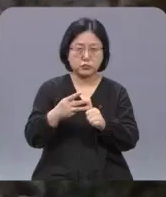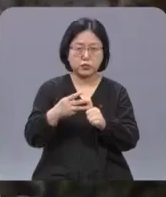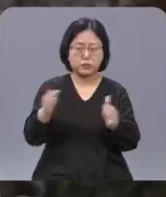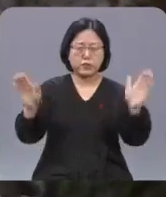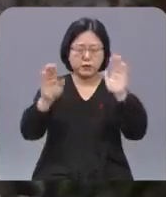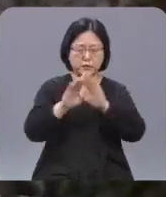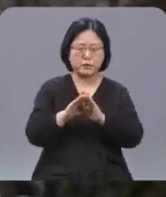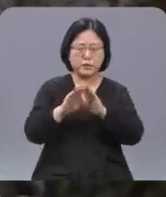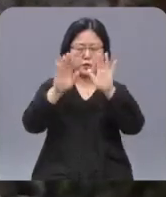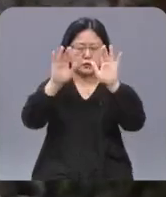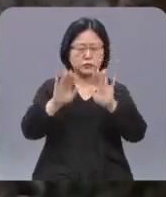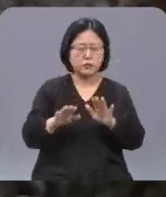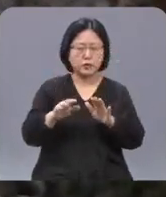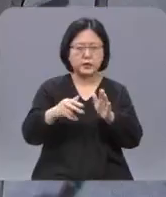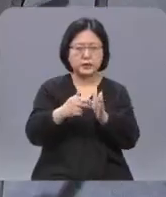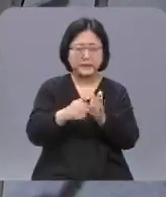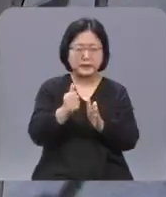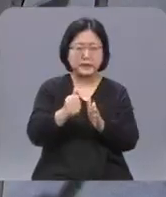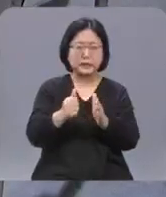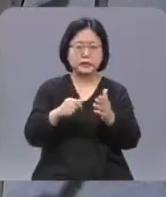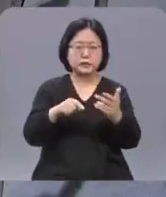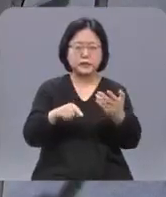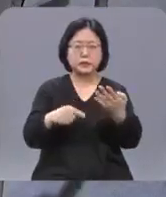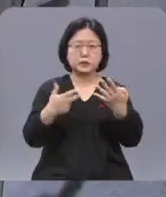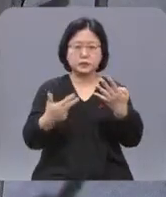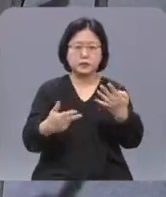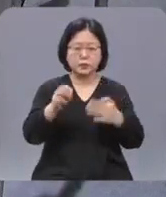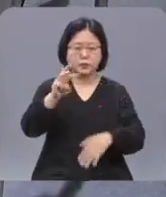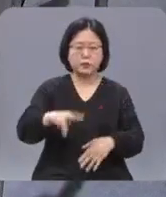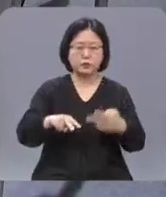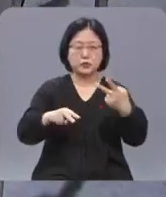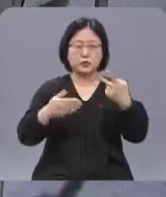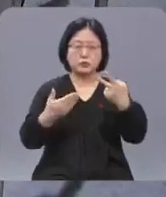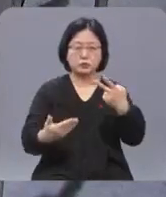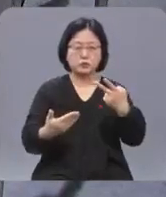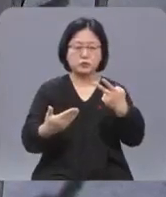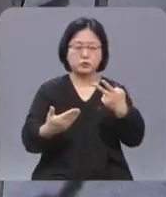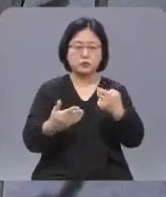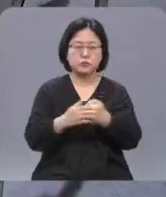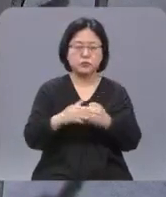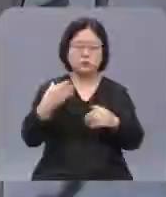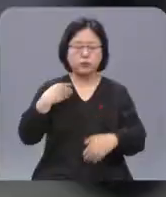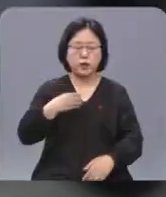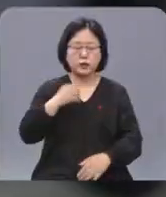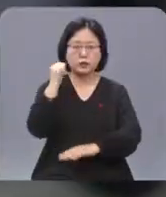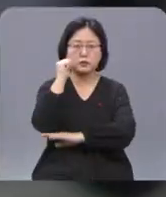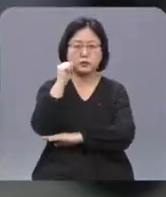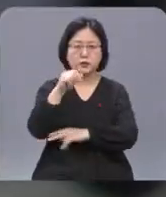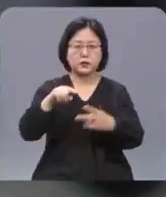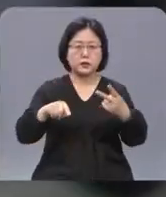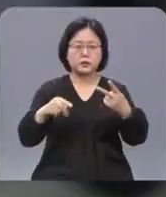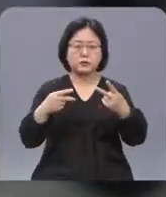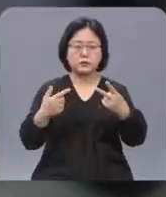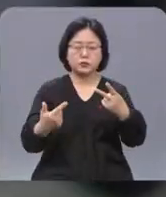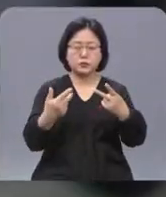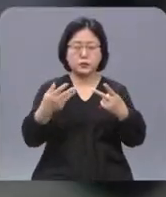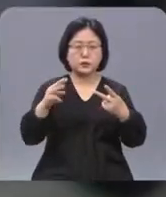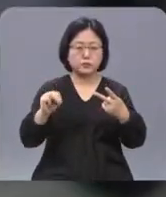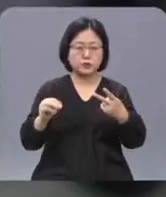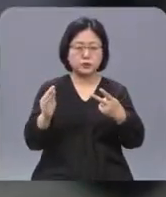감사히 내린 눈의 양은 장흥 4.7cm 광주 2.9cm 무한과 영암이 2.6cm